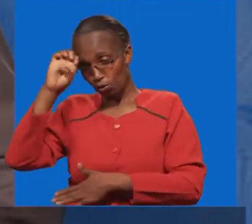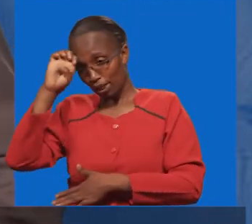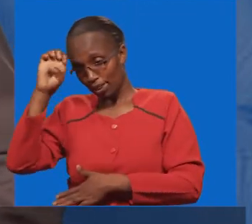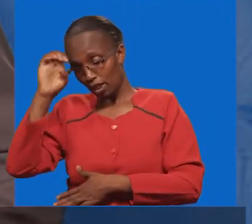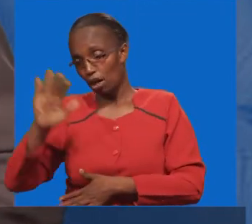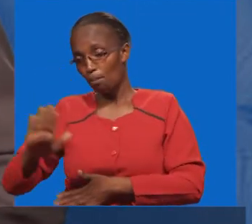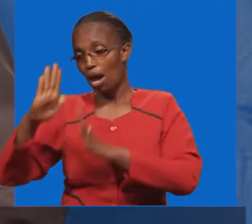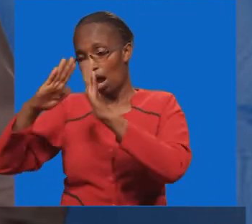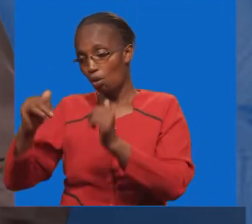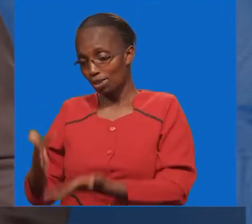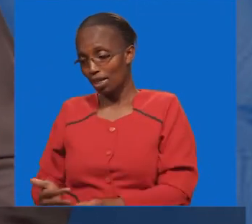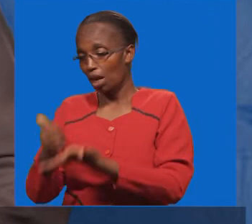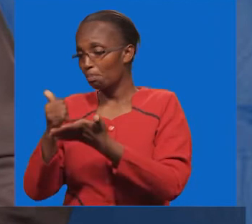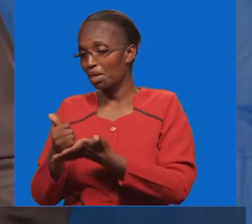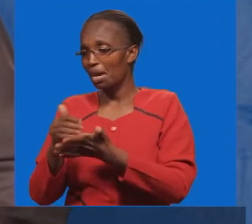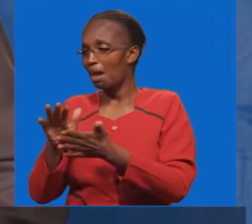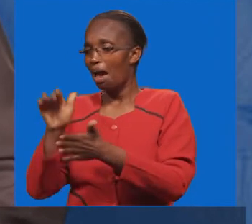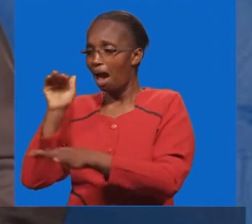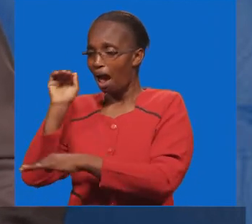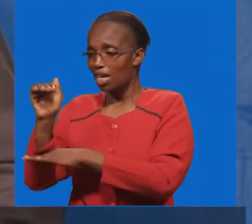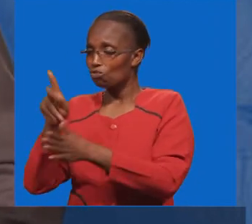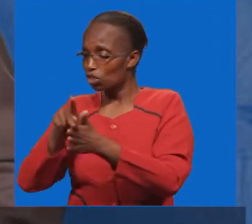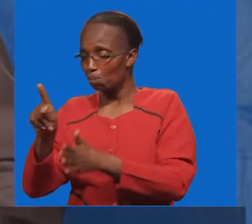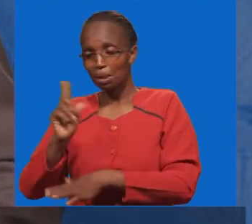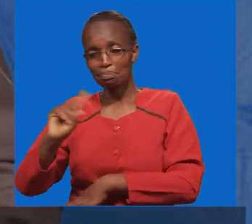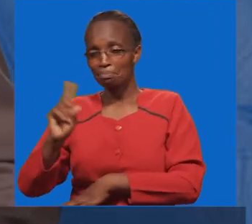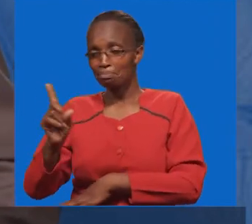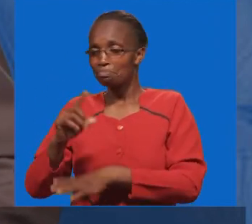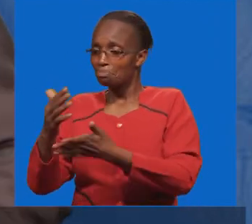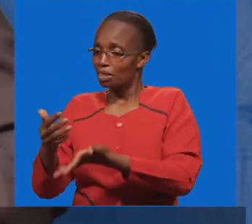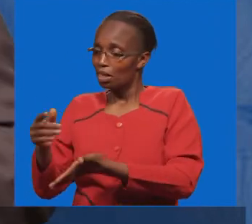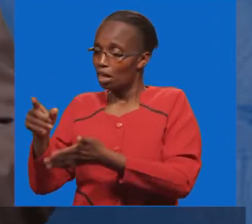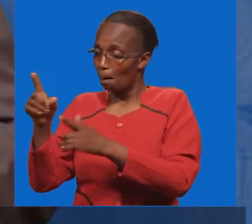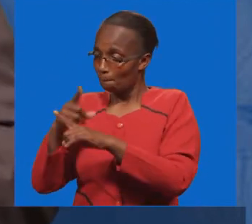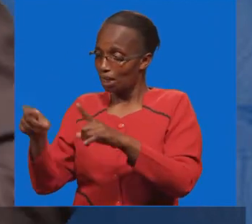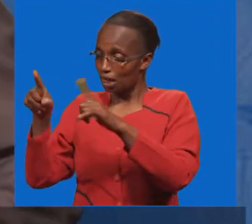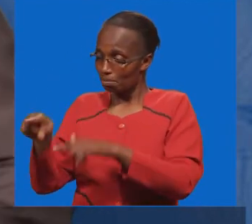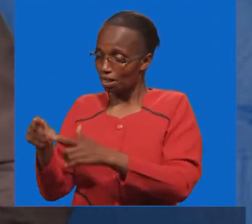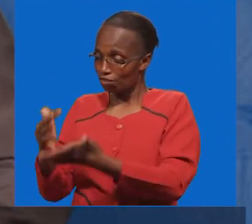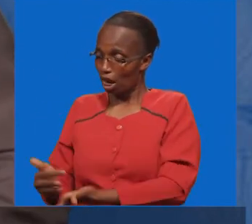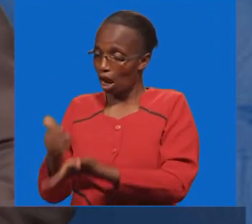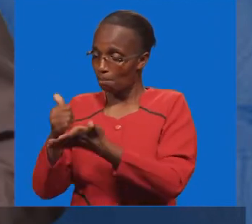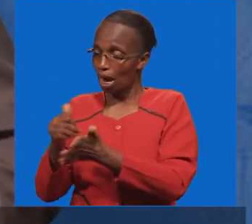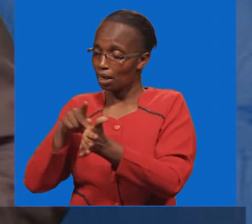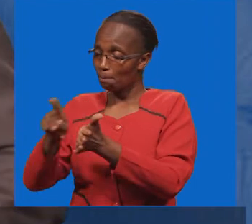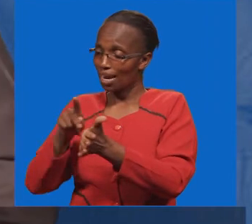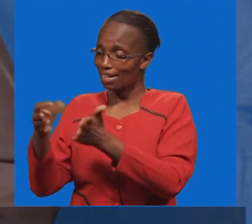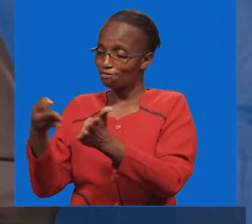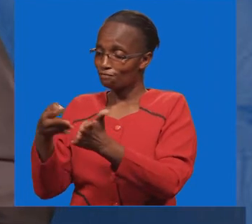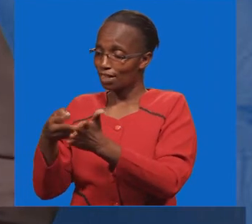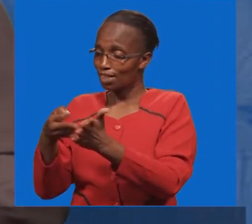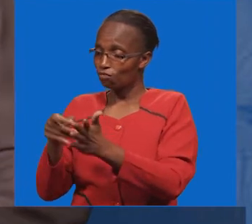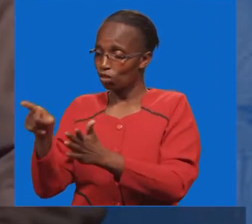akaweza pia kuelimisha mfanyikazi ambaye anamsaidia pale na akaweza kumlipiza, akamsaidia